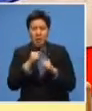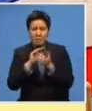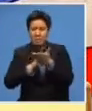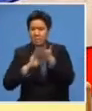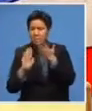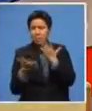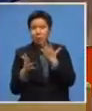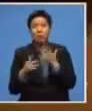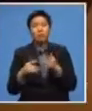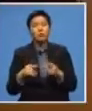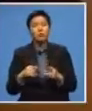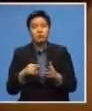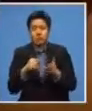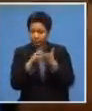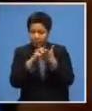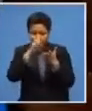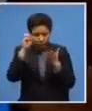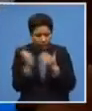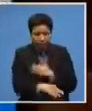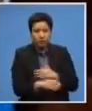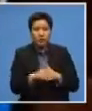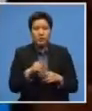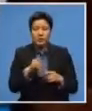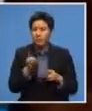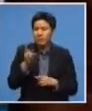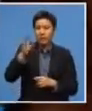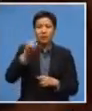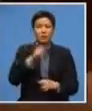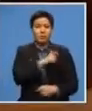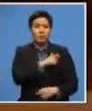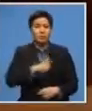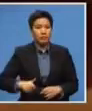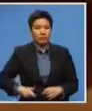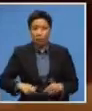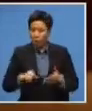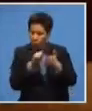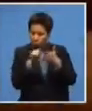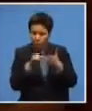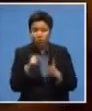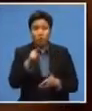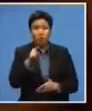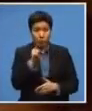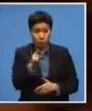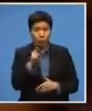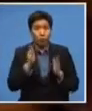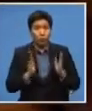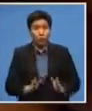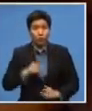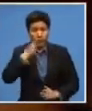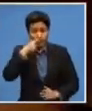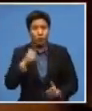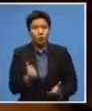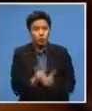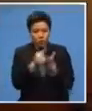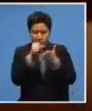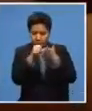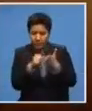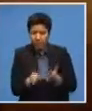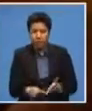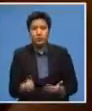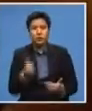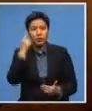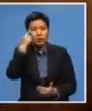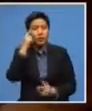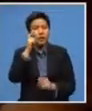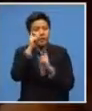ดูหมิ่นดูถูกกันนะหมิ่นสถาบันต่างๆออกไปให้ได้ถ้าท่านเป็นคนไทยท่านต้องช่วยกันขจัดนะครับไม่งั้นมันอันตรายมาก